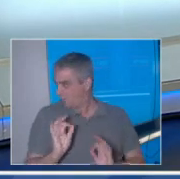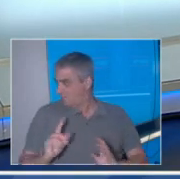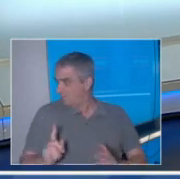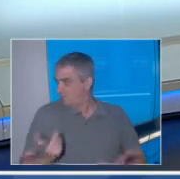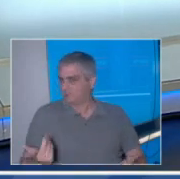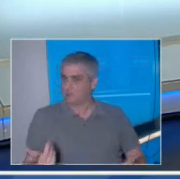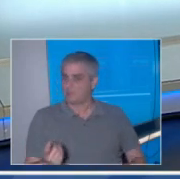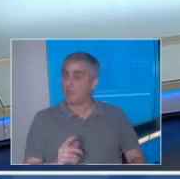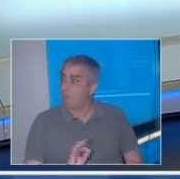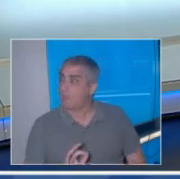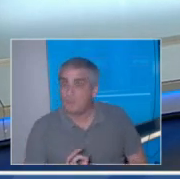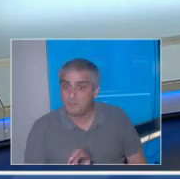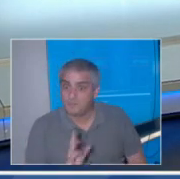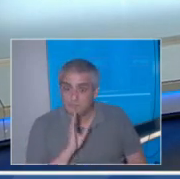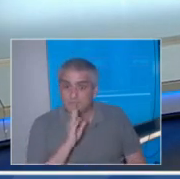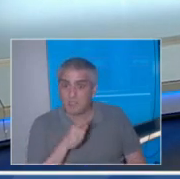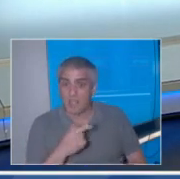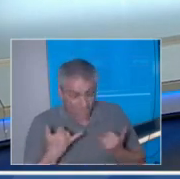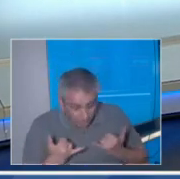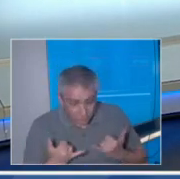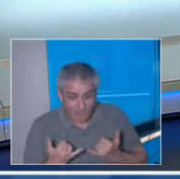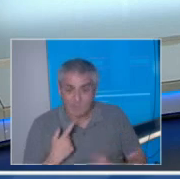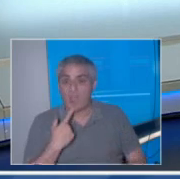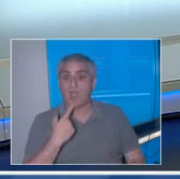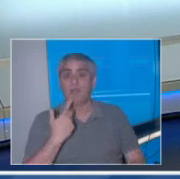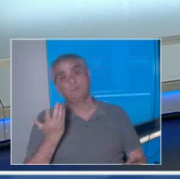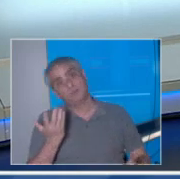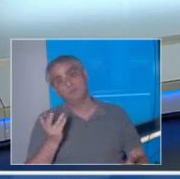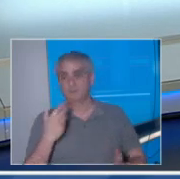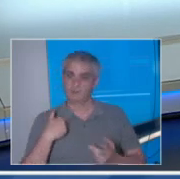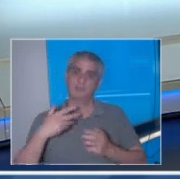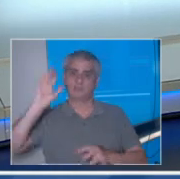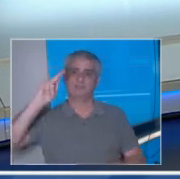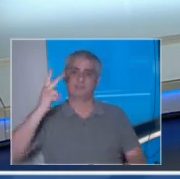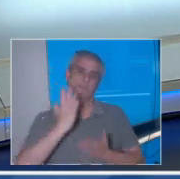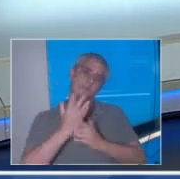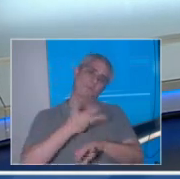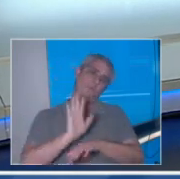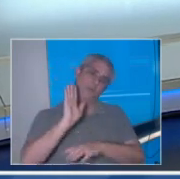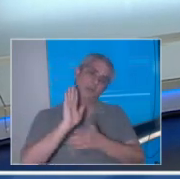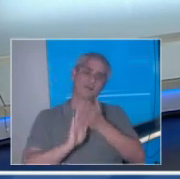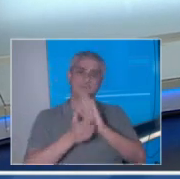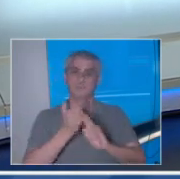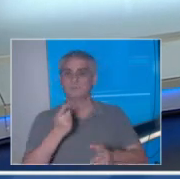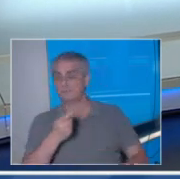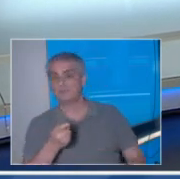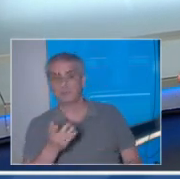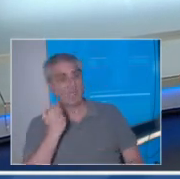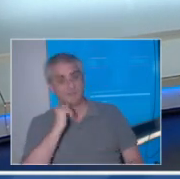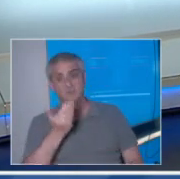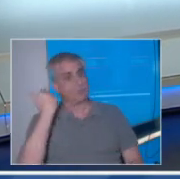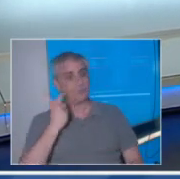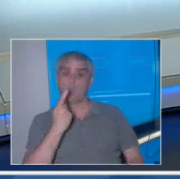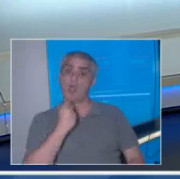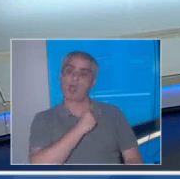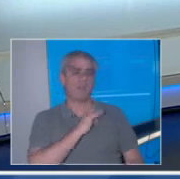הם שמעו. באמת? יש לך בעיה עם זה? עכשיו? טוב, אנחנו נקראת קריאה שנייה. זה כבר מאוחר מדי. סליחה. חבל שלא באתם קודם, או שאמרתם